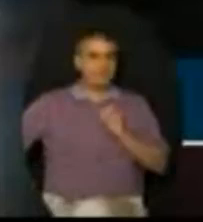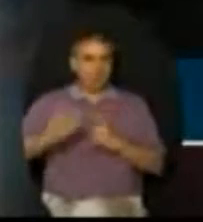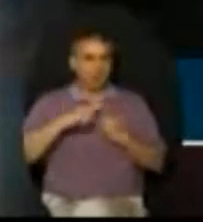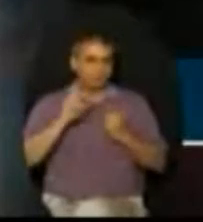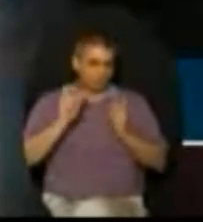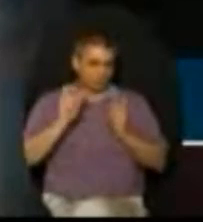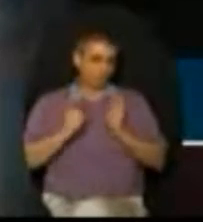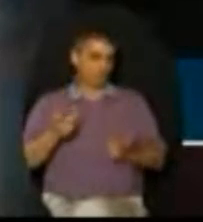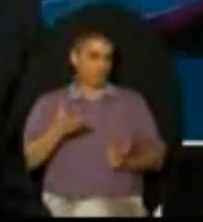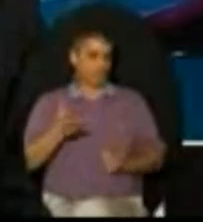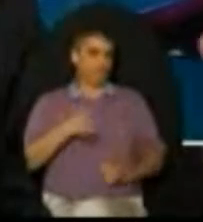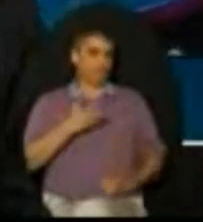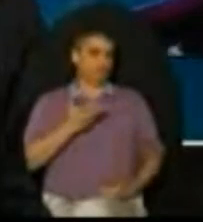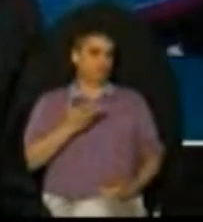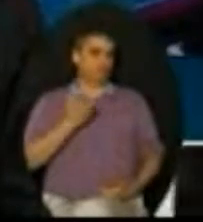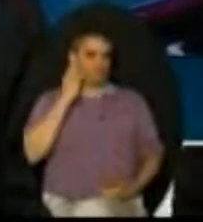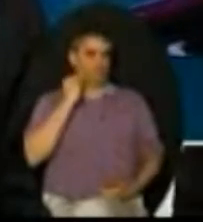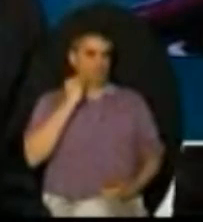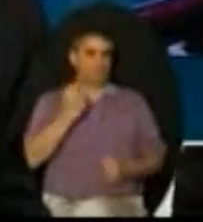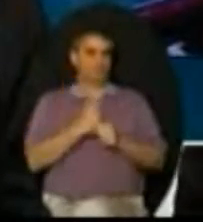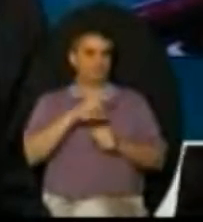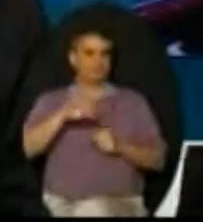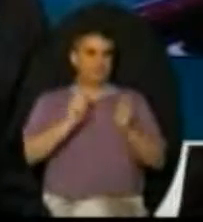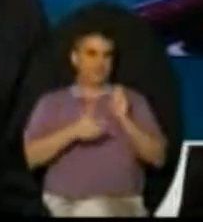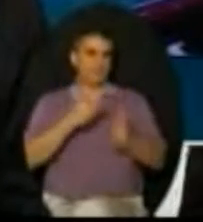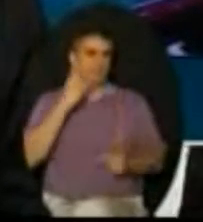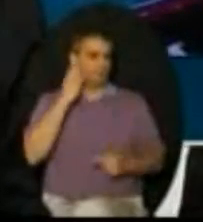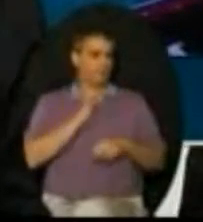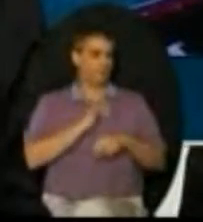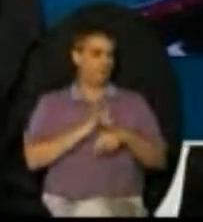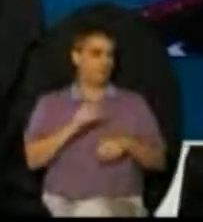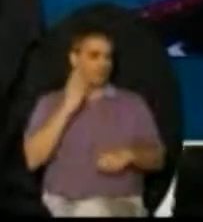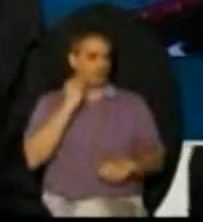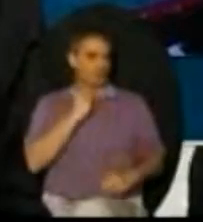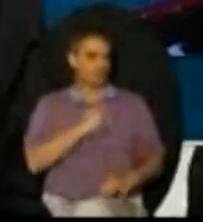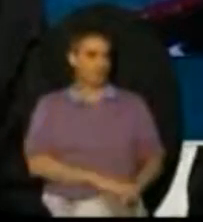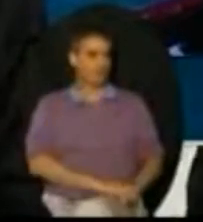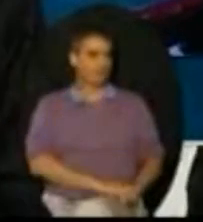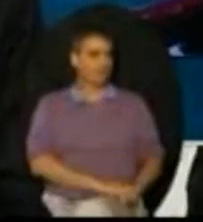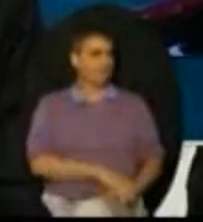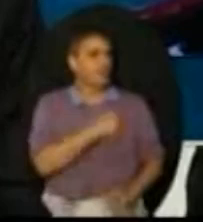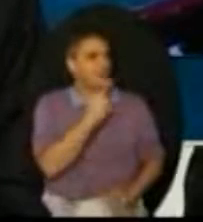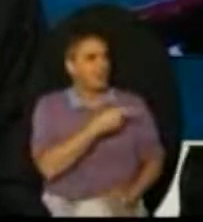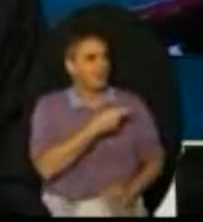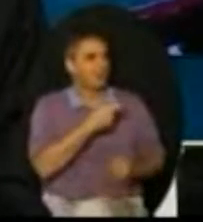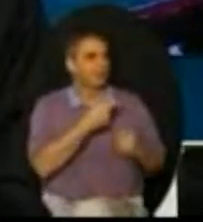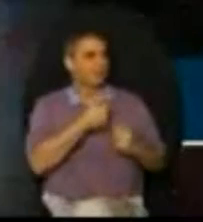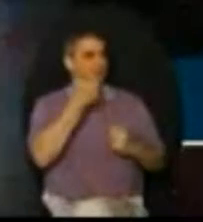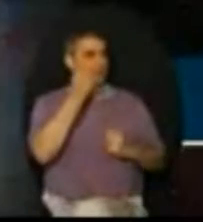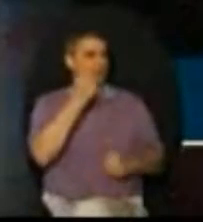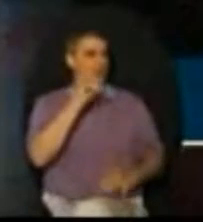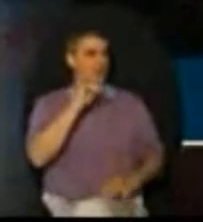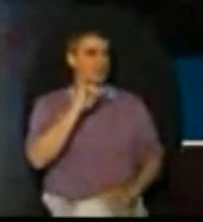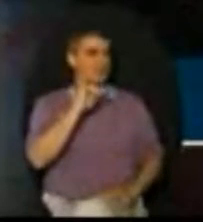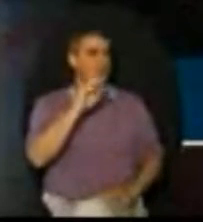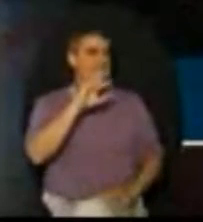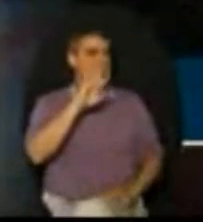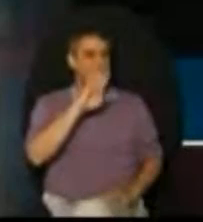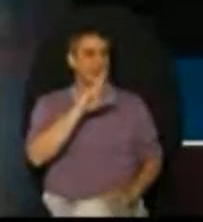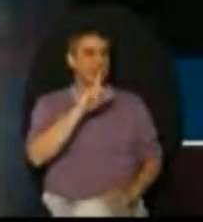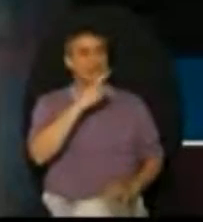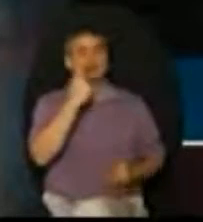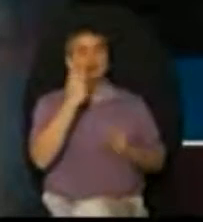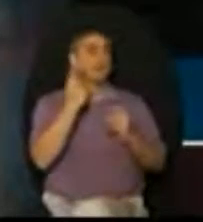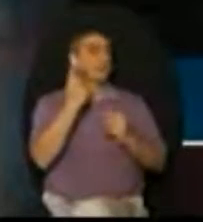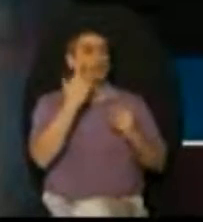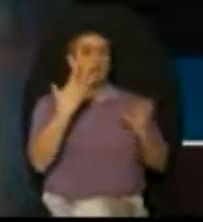יש אנשים שמוצאים בפעילות ההימורים, פעילות פנאי, מענה. מה שהמעניין בדברים שאמר יריב לוין זה שזאת הדרך היחידה להציל את